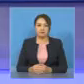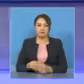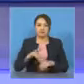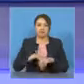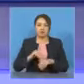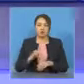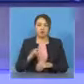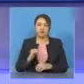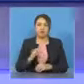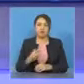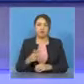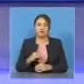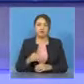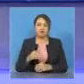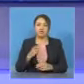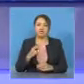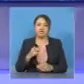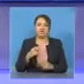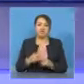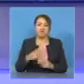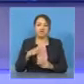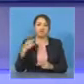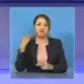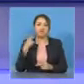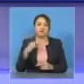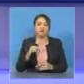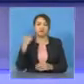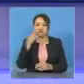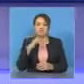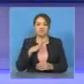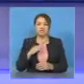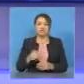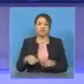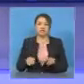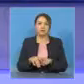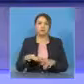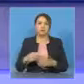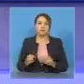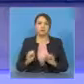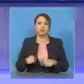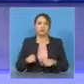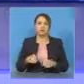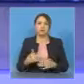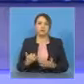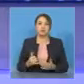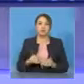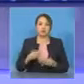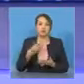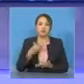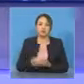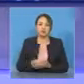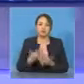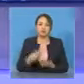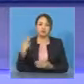Налоговая амнистия по списанию пени для физических лиц. Применение подобного механизма возможно при условии уплаты суммы